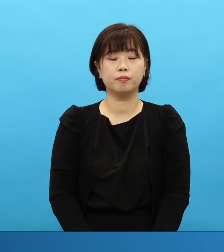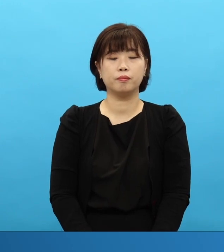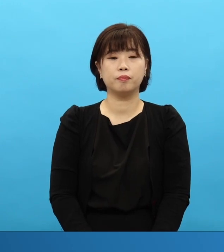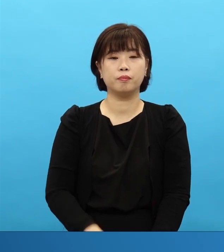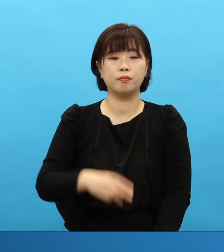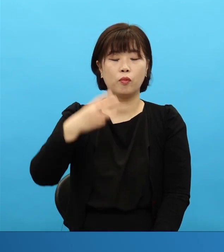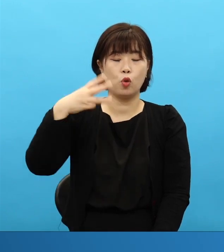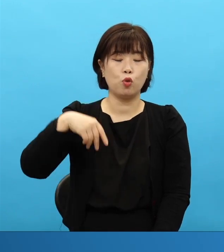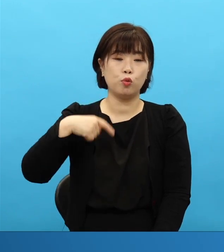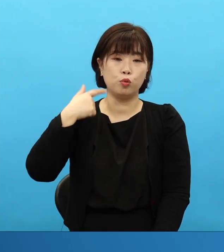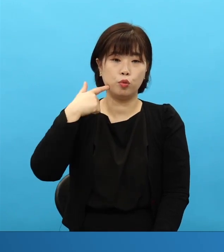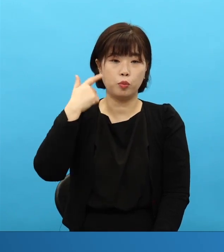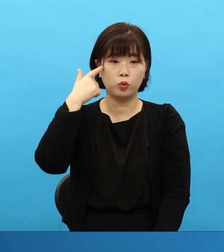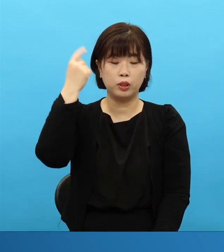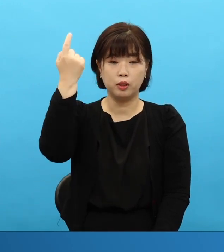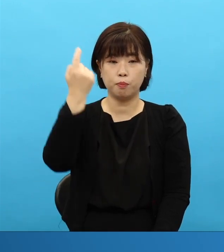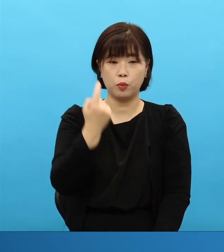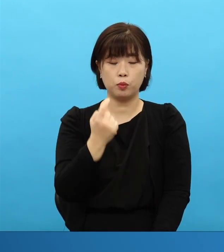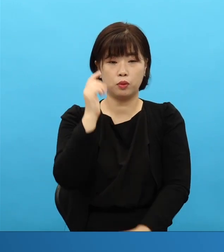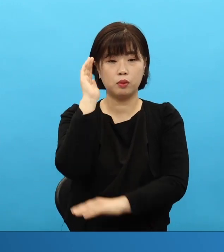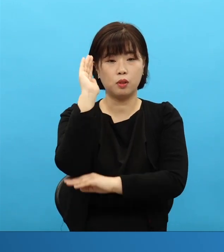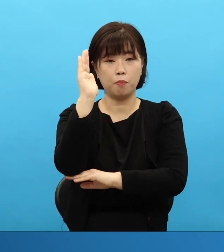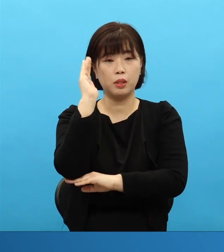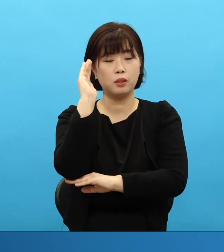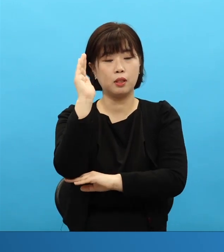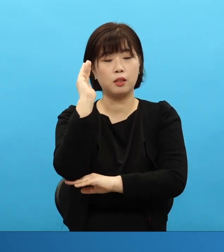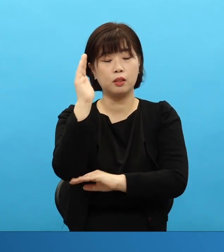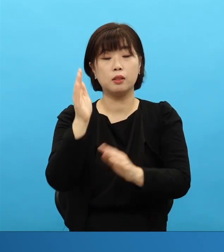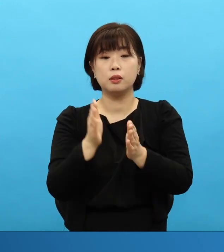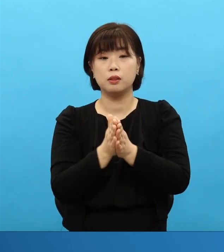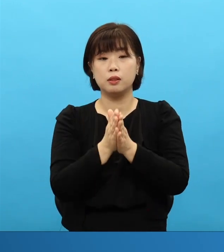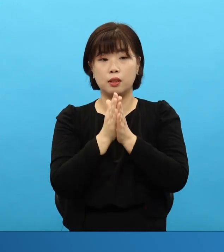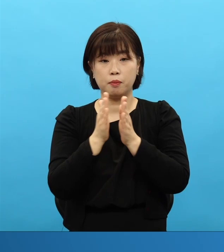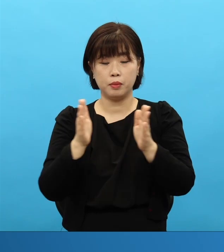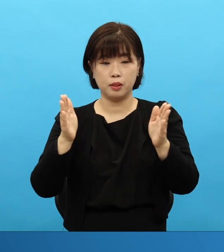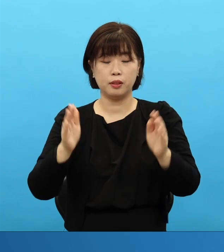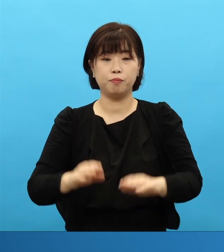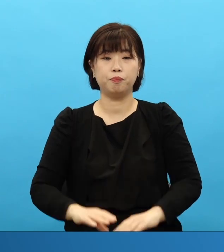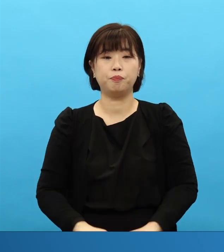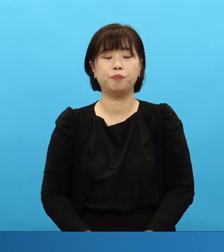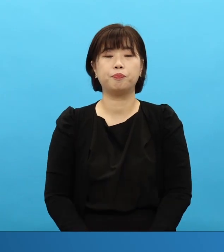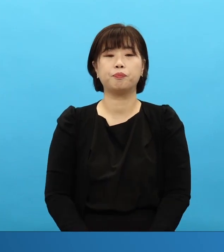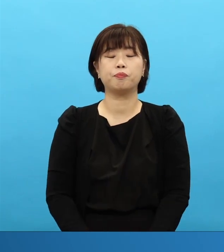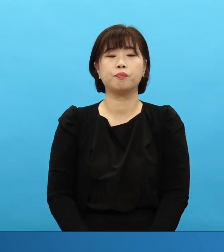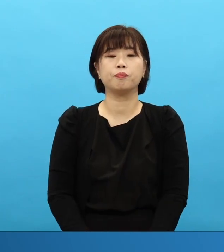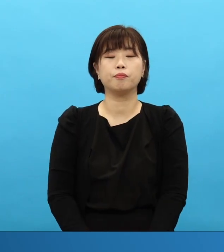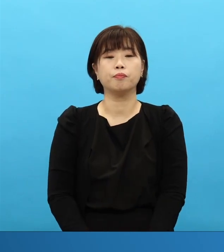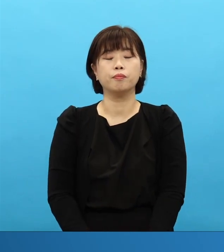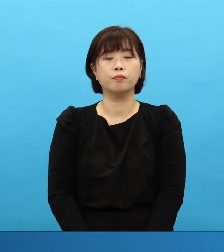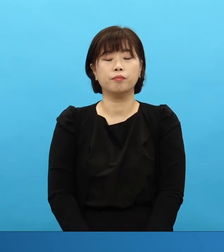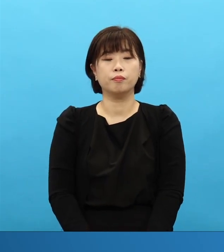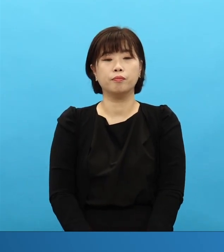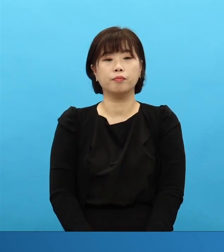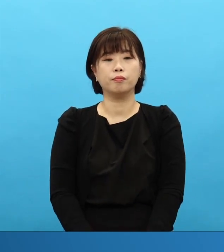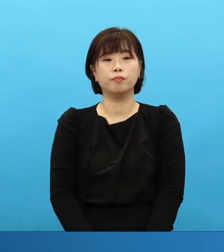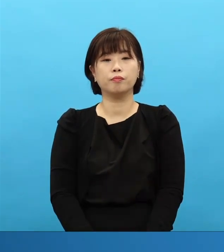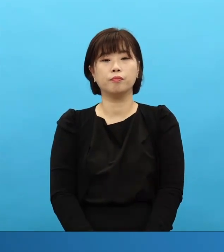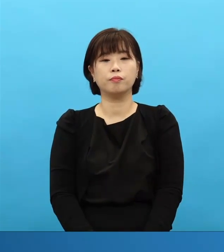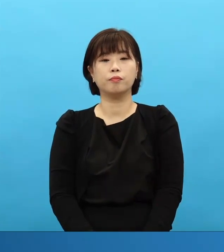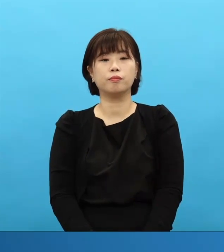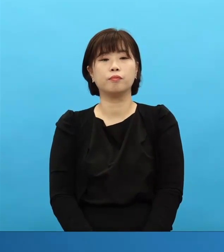세계복음화 상임위원회 총재 류광수 목사님 나오셔서 핵심 메시지 주시겠습니다. World Evangelization Senior Board President Reverend Yu will give us the